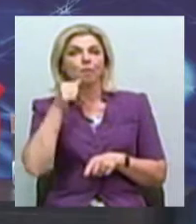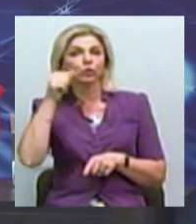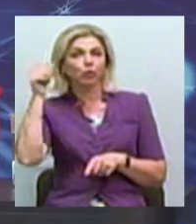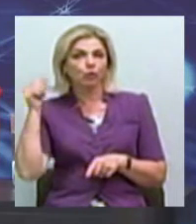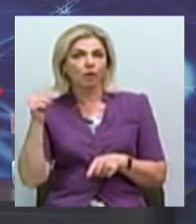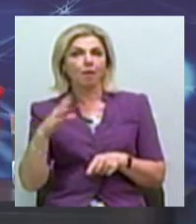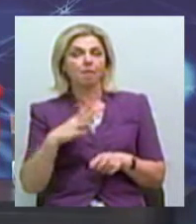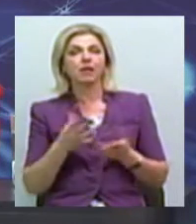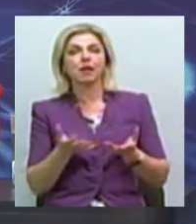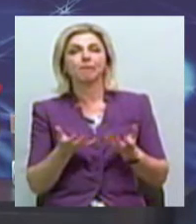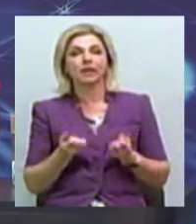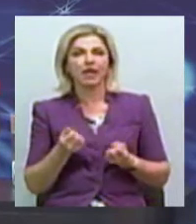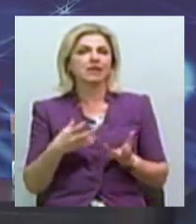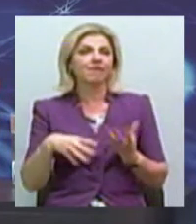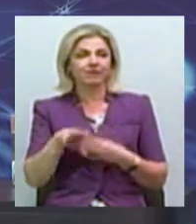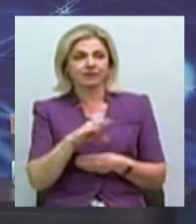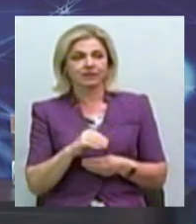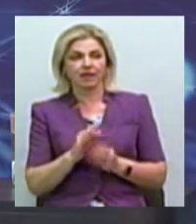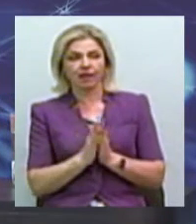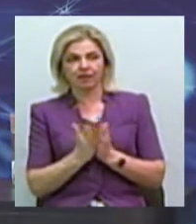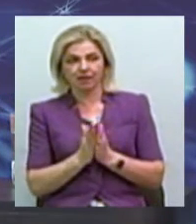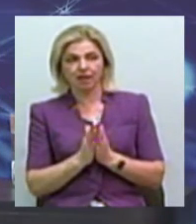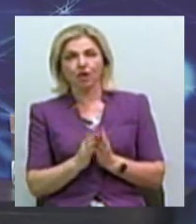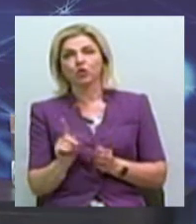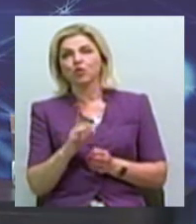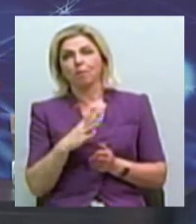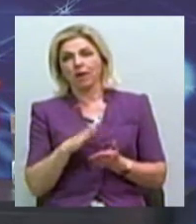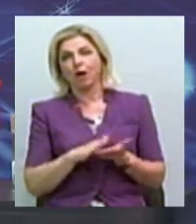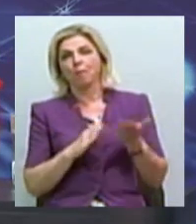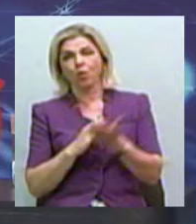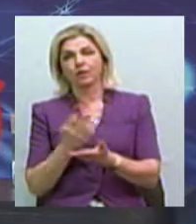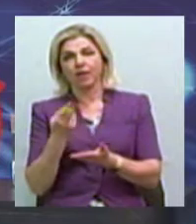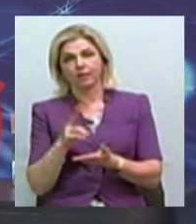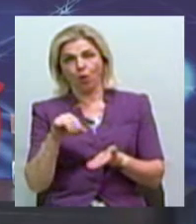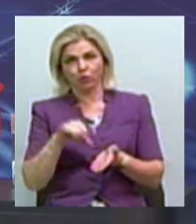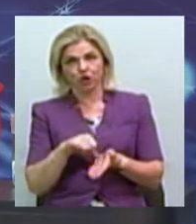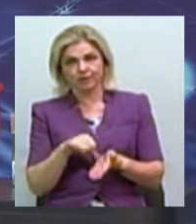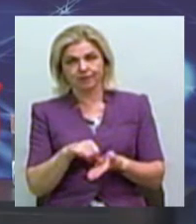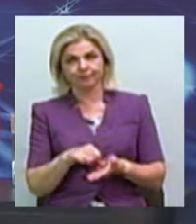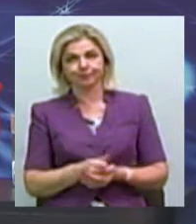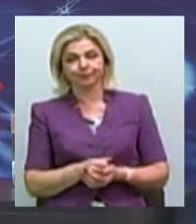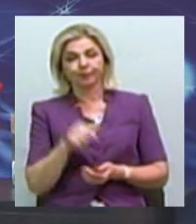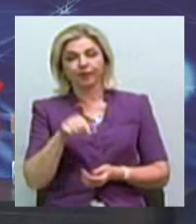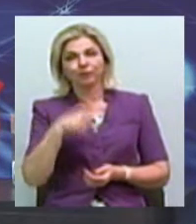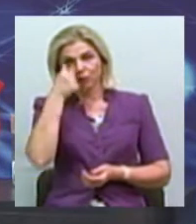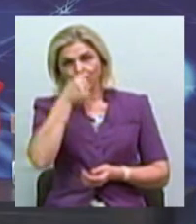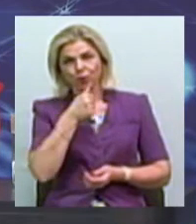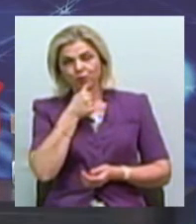році було прийнято практично всі книги, які були подані для участі. В цьому році